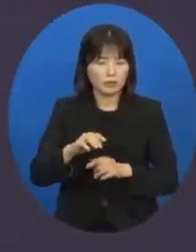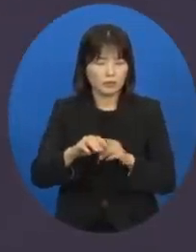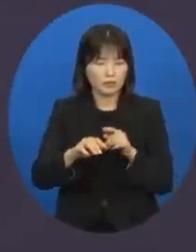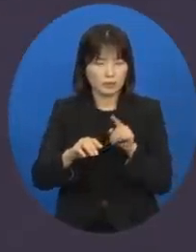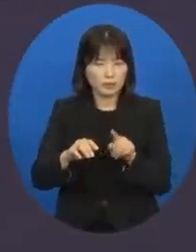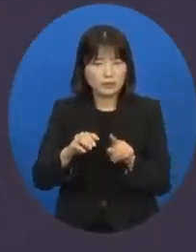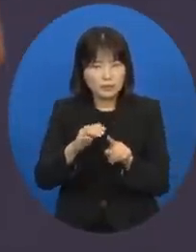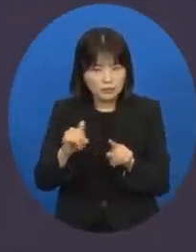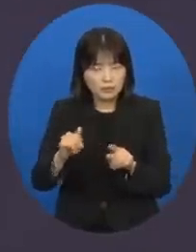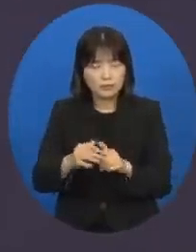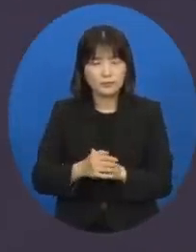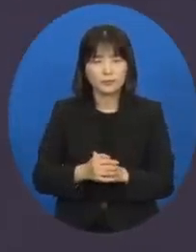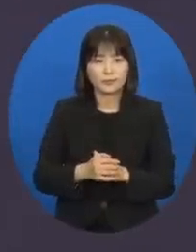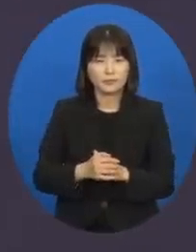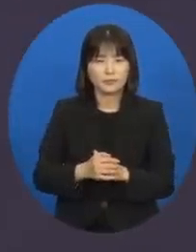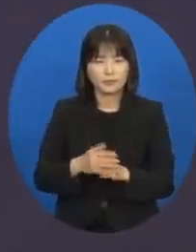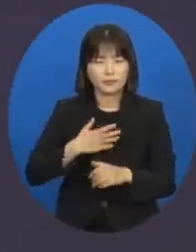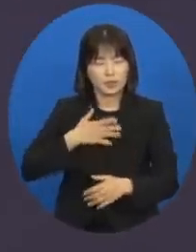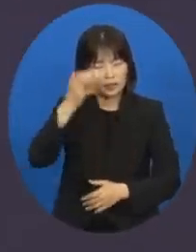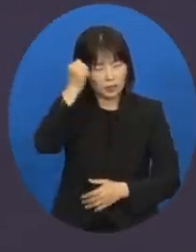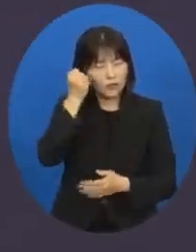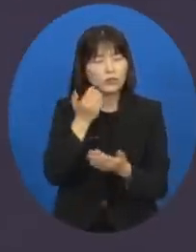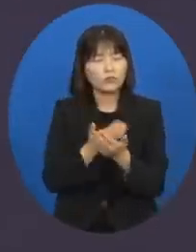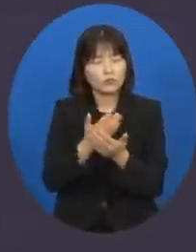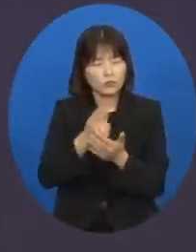주십시오. 자비를 구하고 있어요.